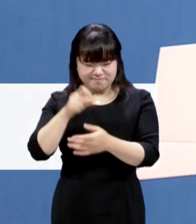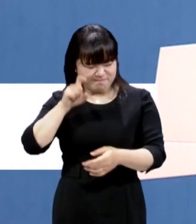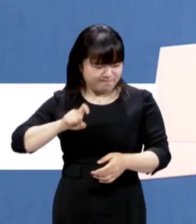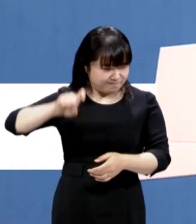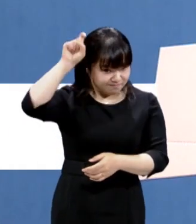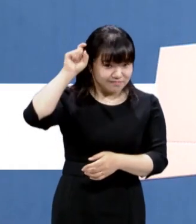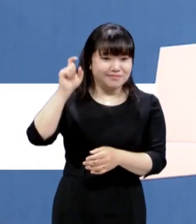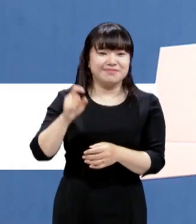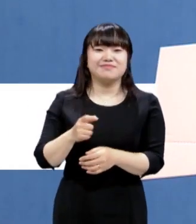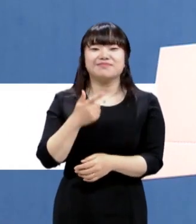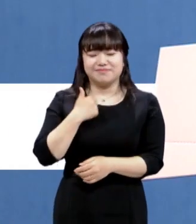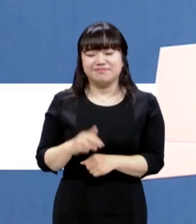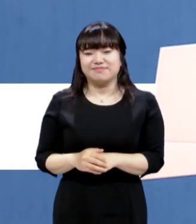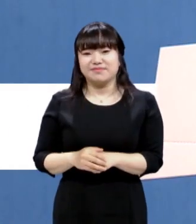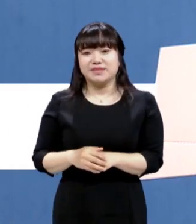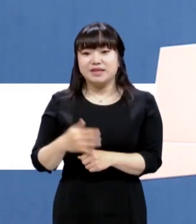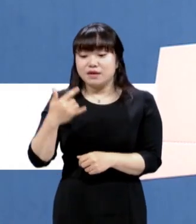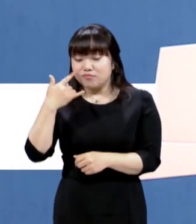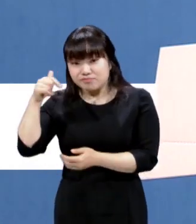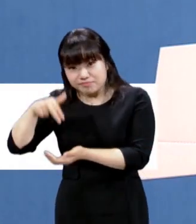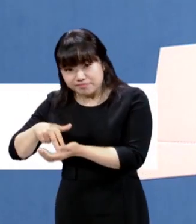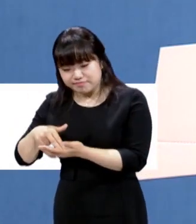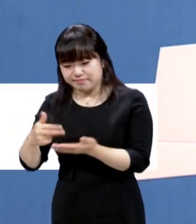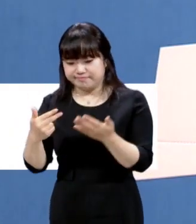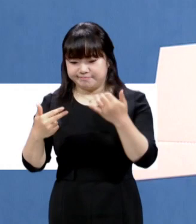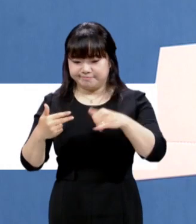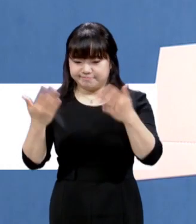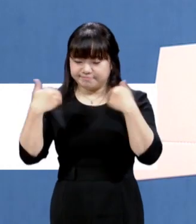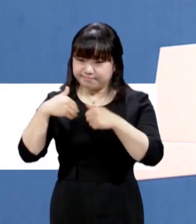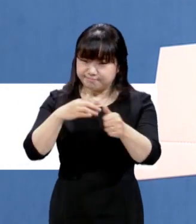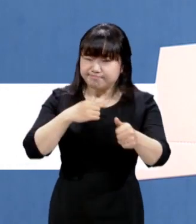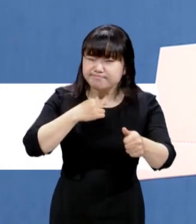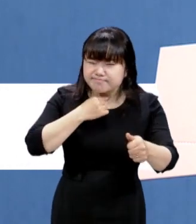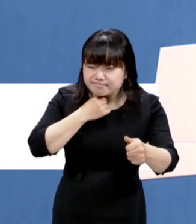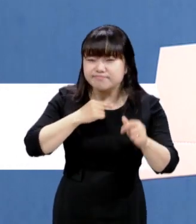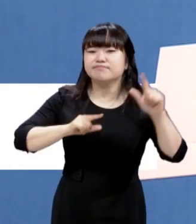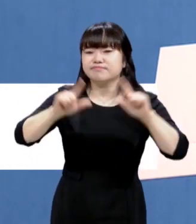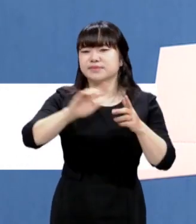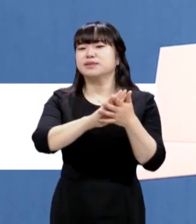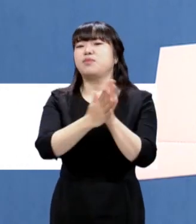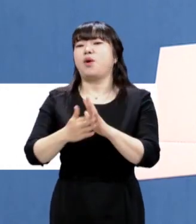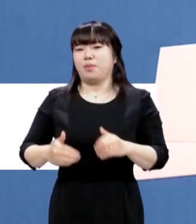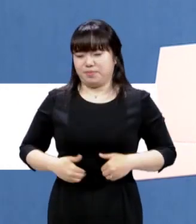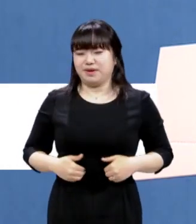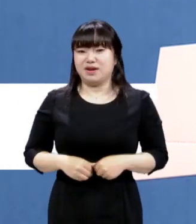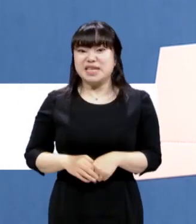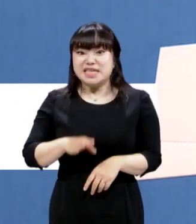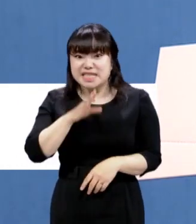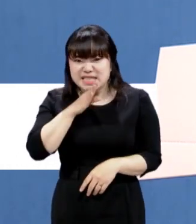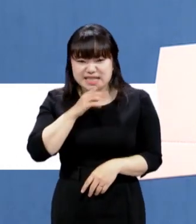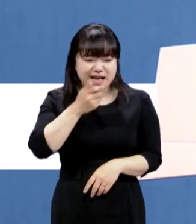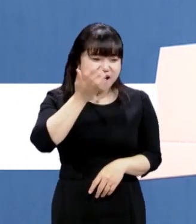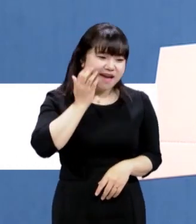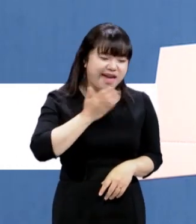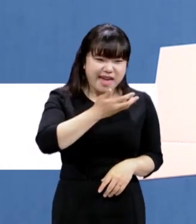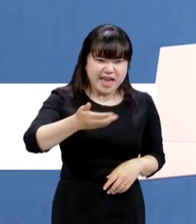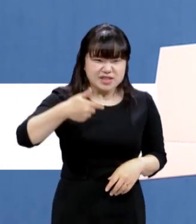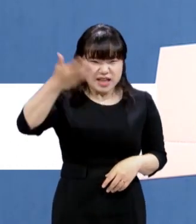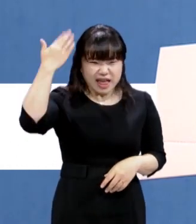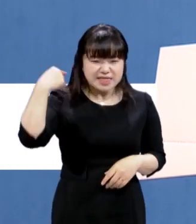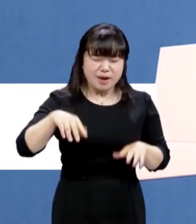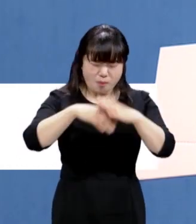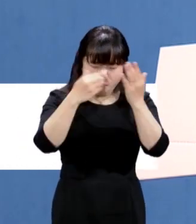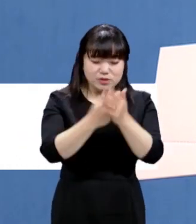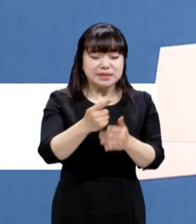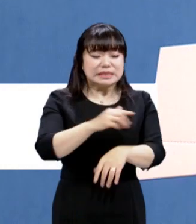자녀를 보내고 싶은 장소로 거듭날 것이며 사교육의 소로 개천에서 용이 나고 가 붕괴가 아닌 누구나 0이